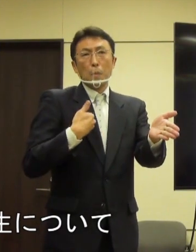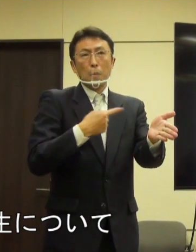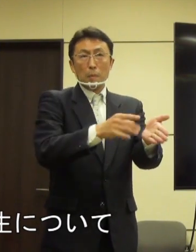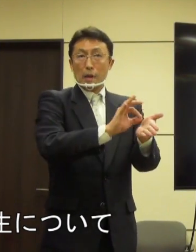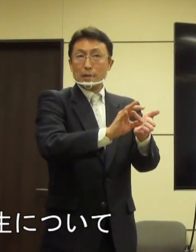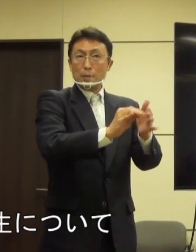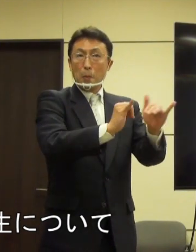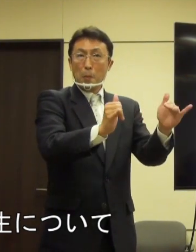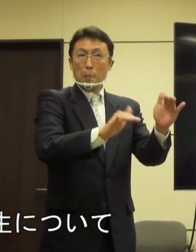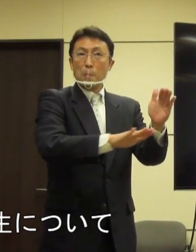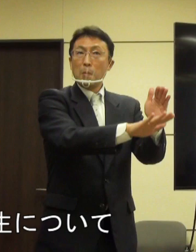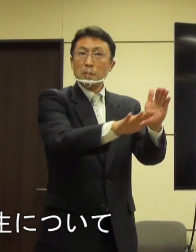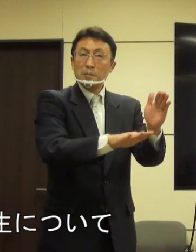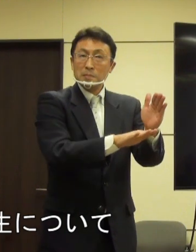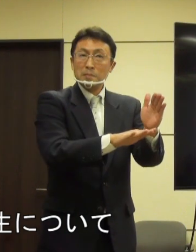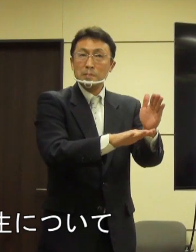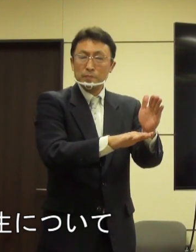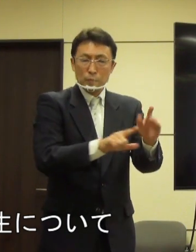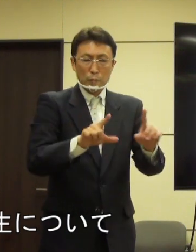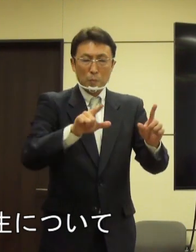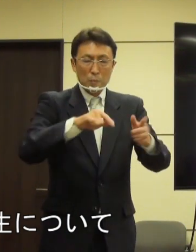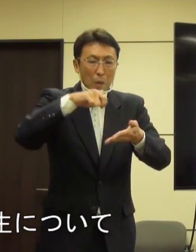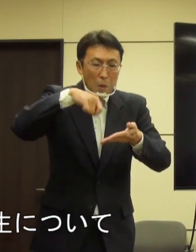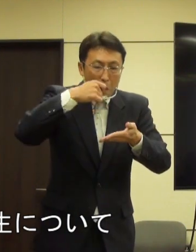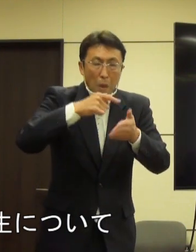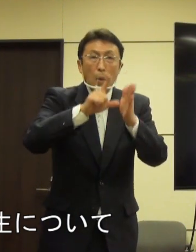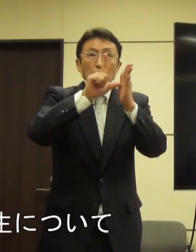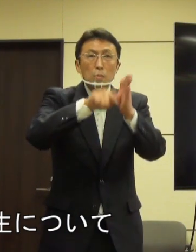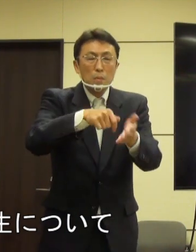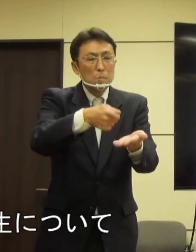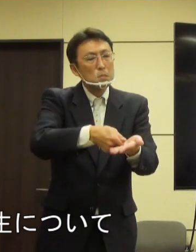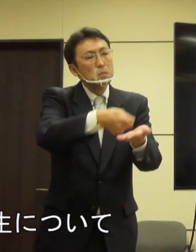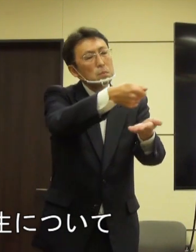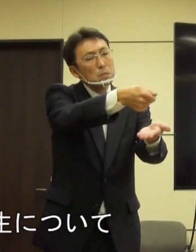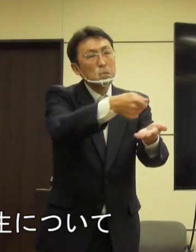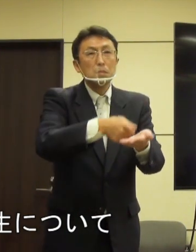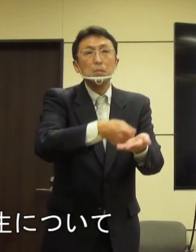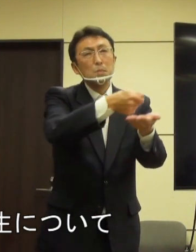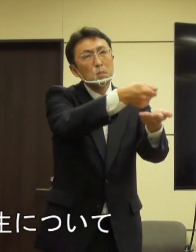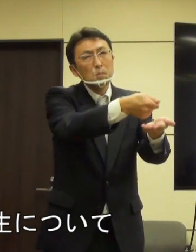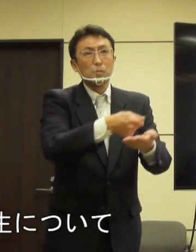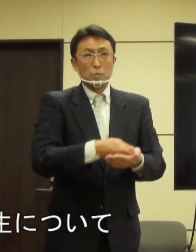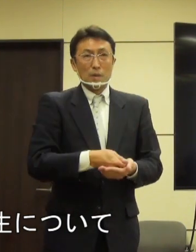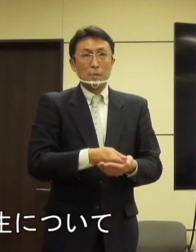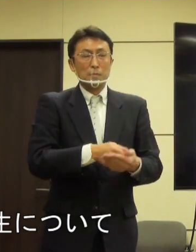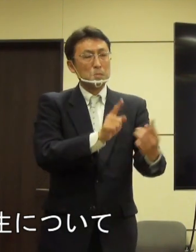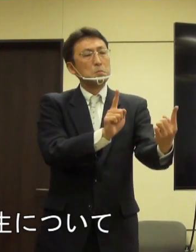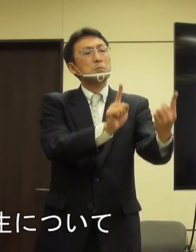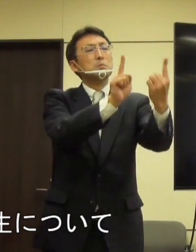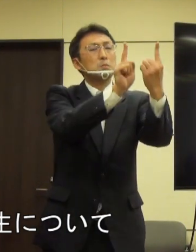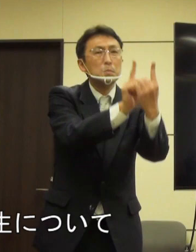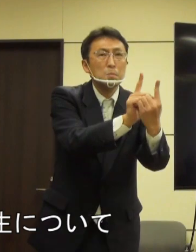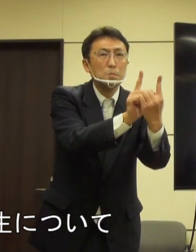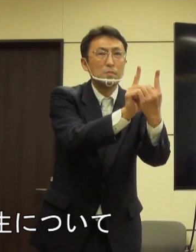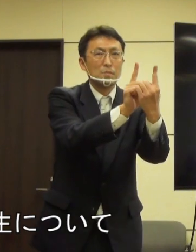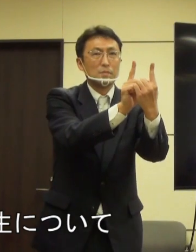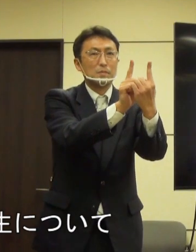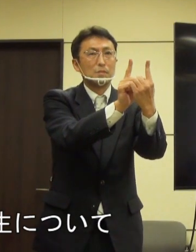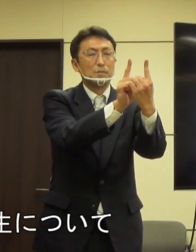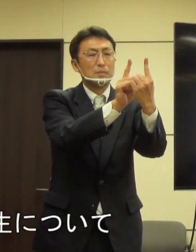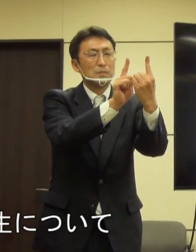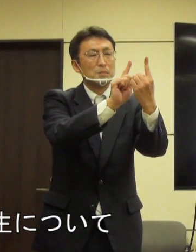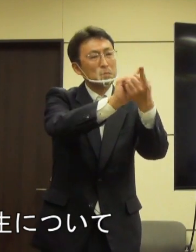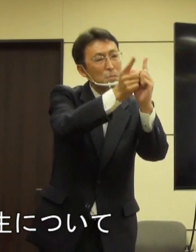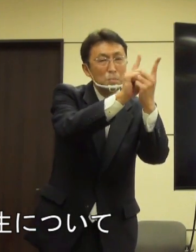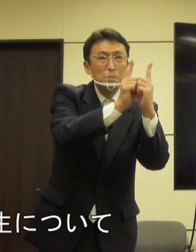あの介護者介護が必要な利用者と非常に密接にですね近づいてやっぱりは